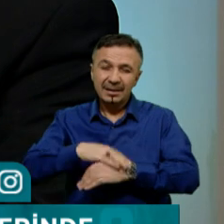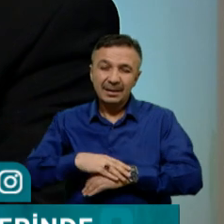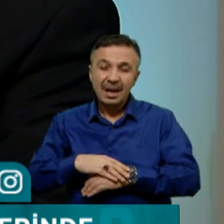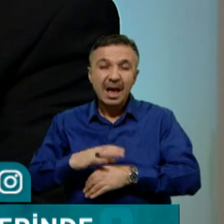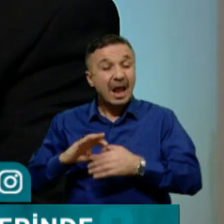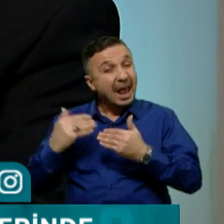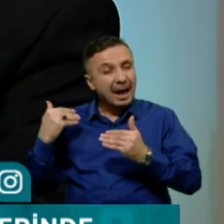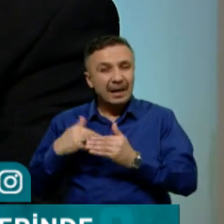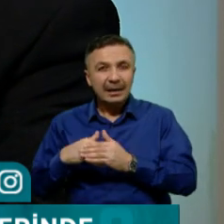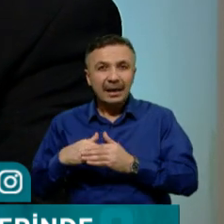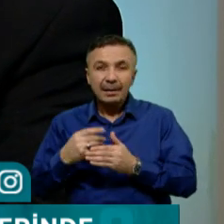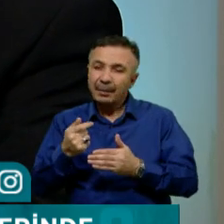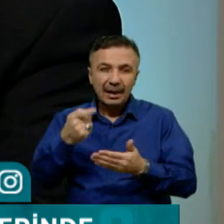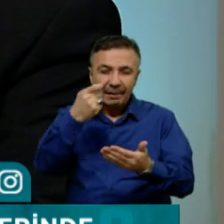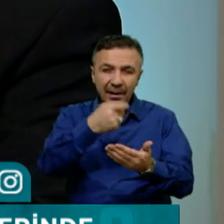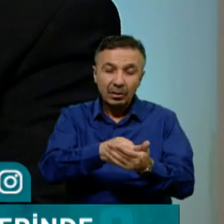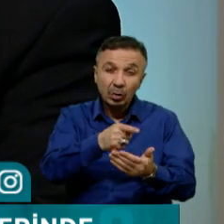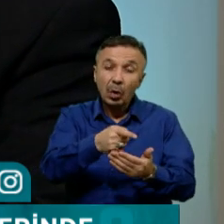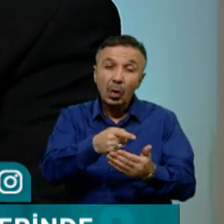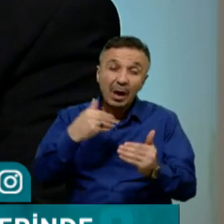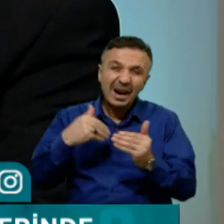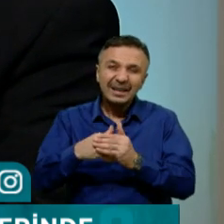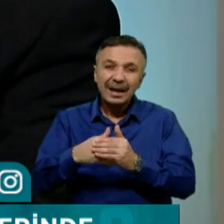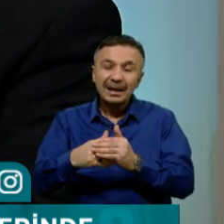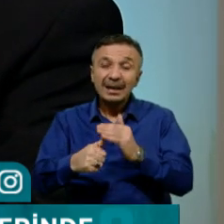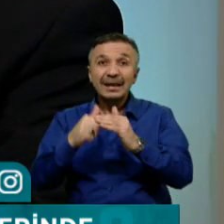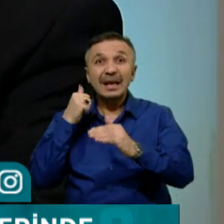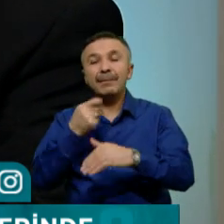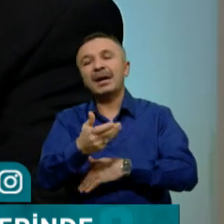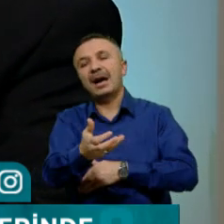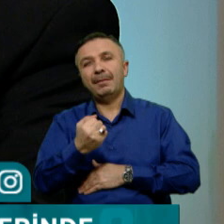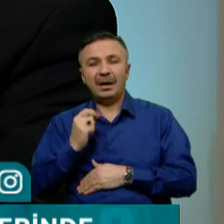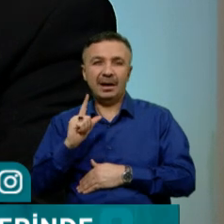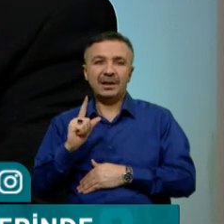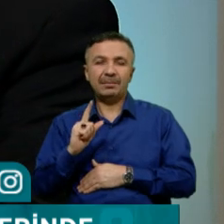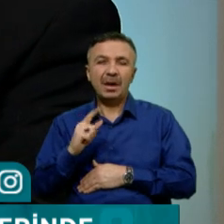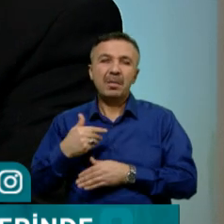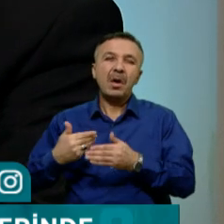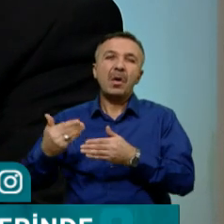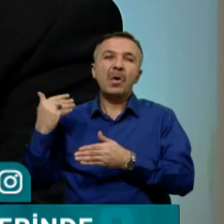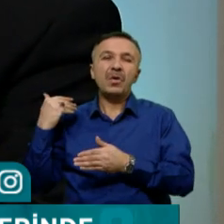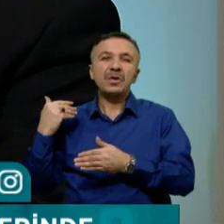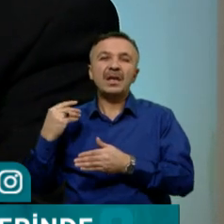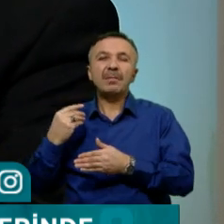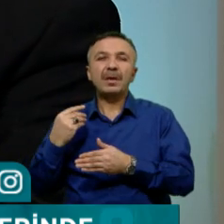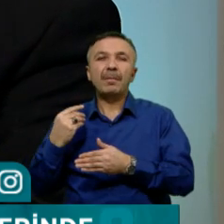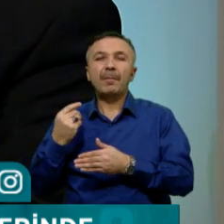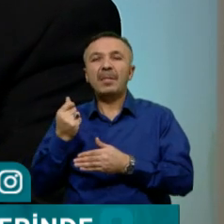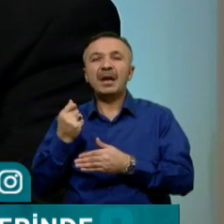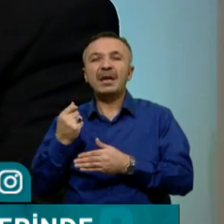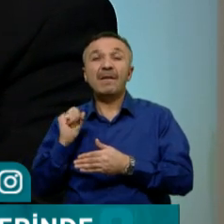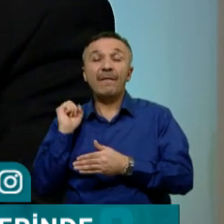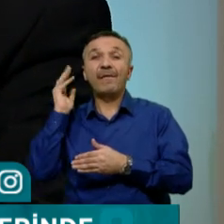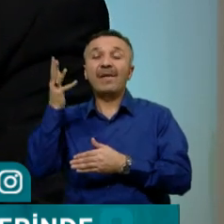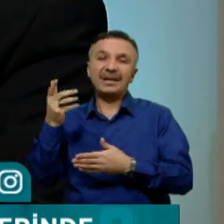kadar veriyorlarsa o kadar geri almaları gerekir önden biraz fazla vermişler sonra aradı biraz fazla